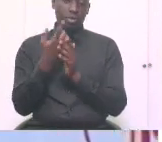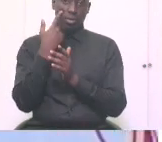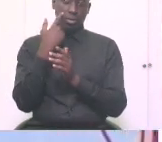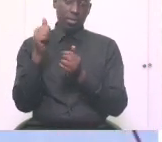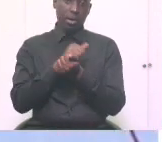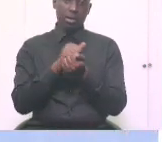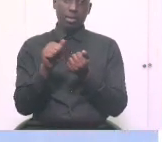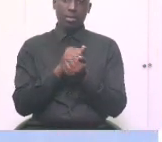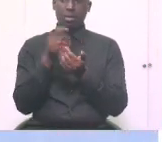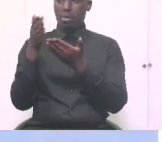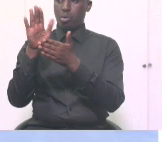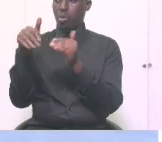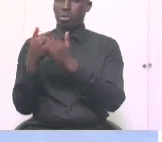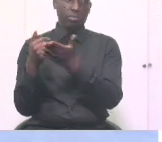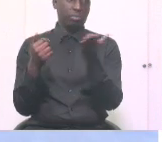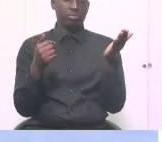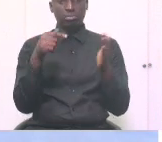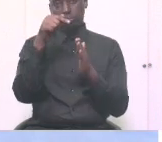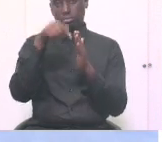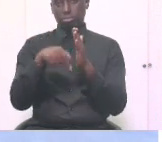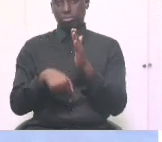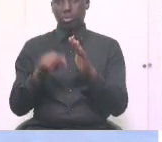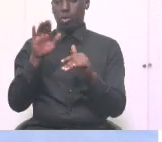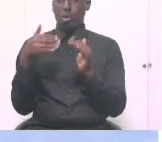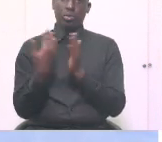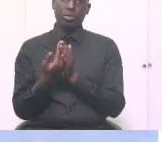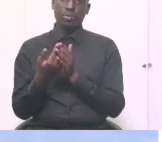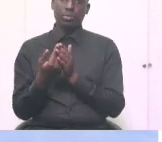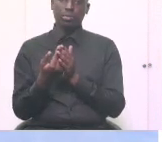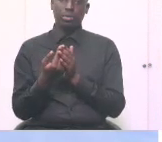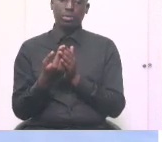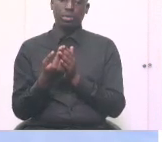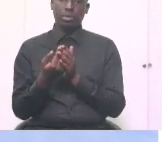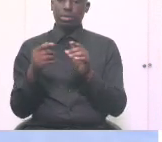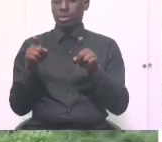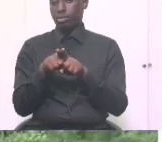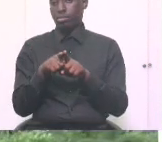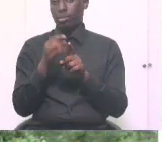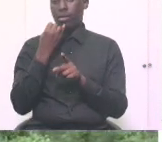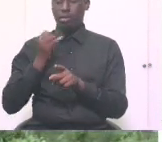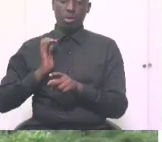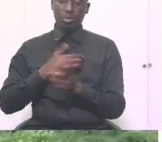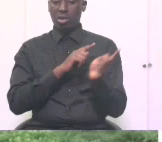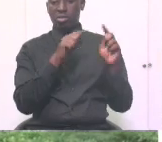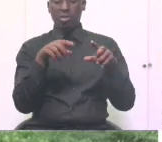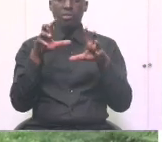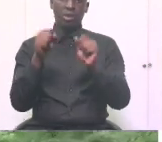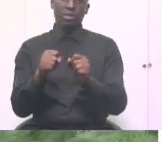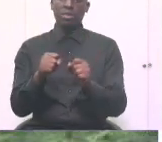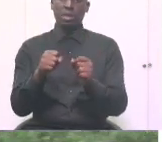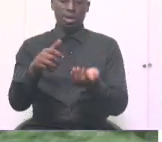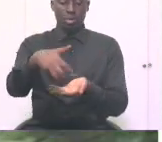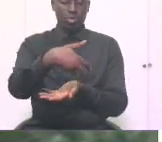bahangiriza abandi gucukura no hepfo no hose haracukuye hose haracukuye iyo kuko nyine umwana wacu nk'ubu ari umwana waza gucyo ngo aje gutora urukwiye akagwa mu